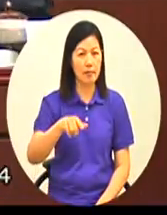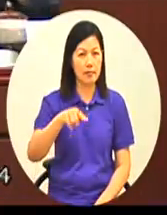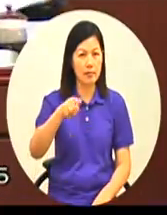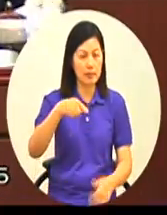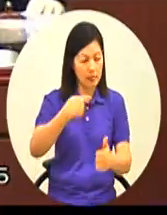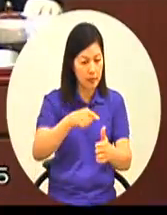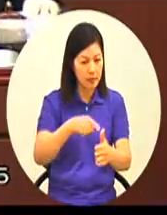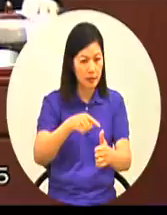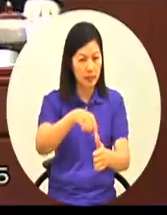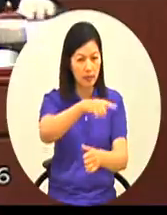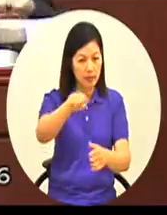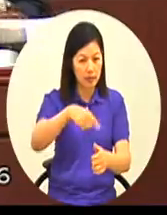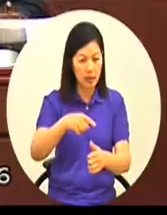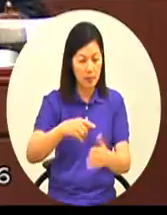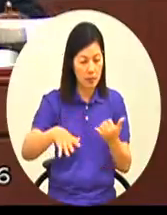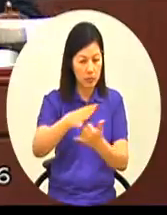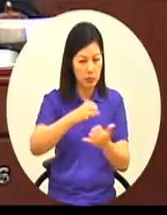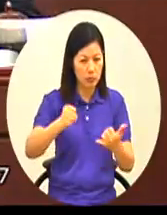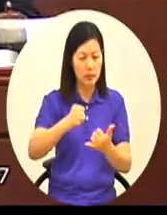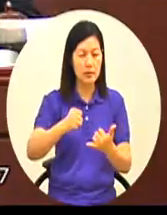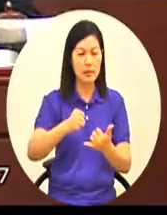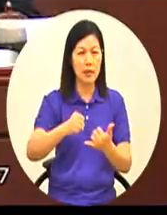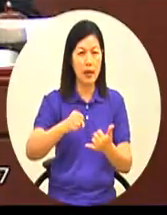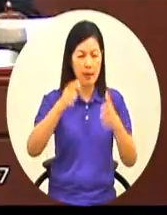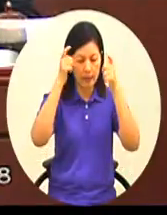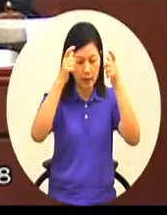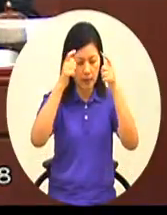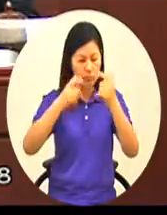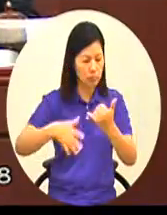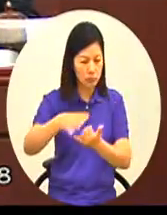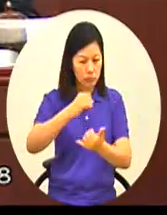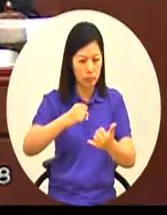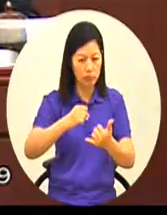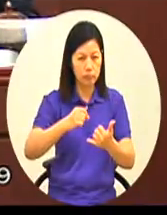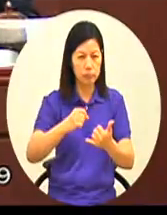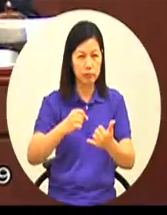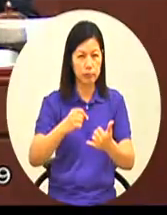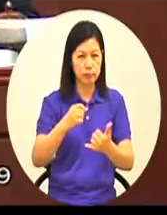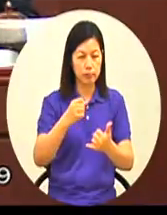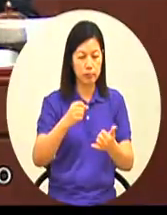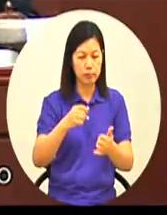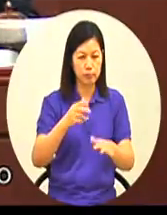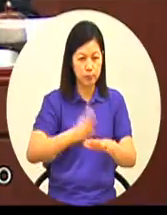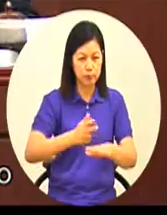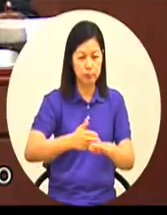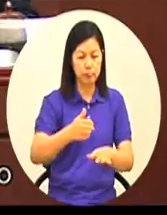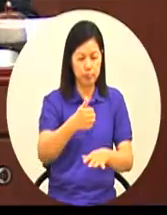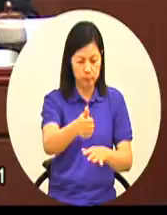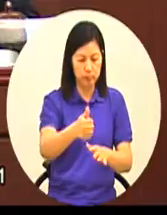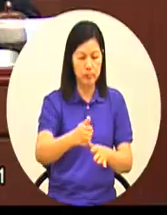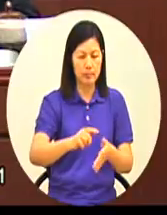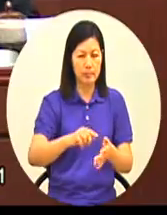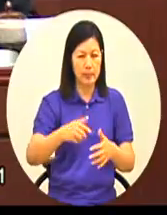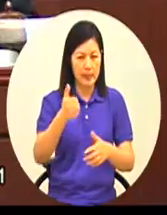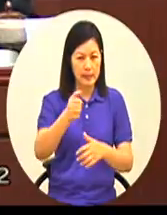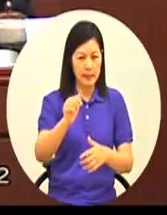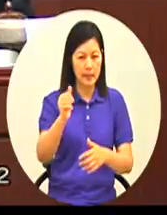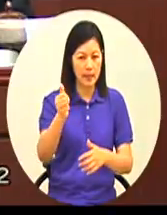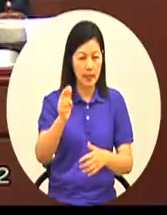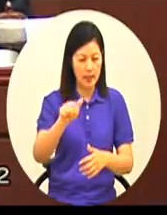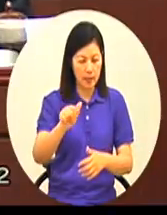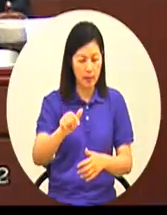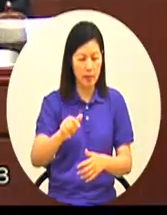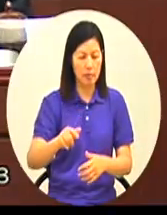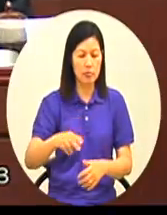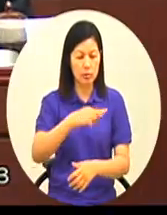到目前可以说全台湾甚至全高雄全台湾最优秀的在同志议题上面，谢沃龙谢教授还有游美惠游教